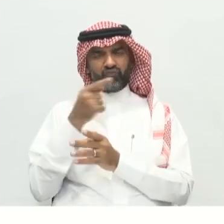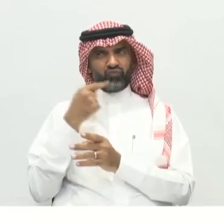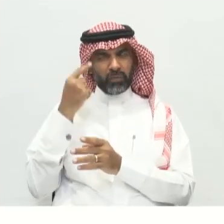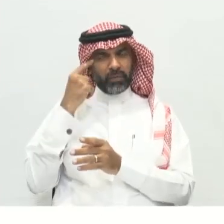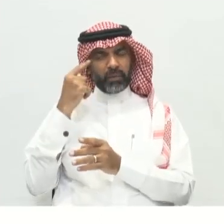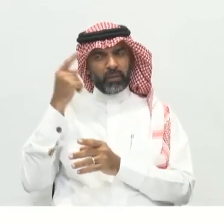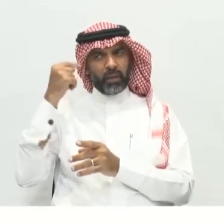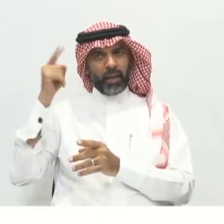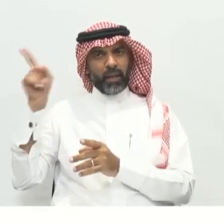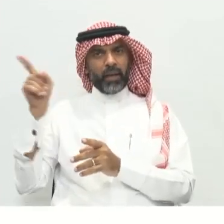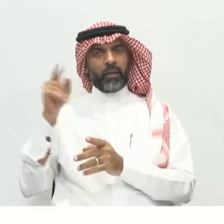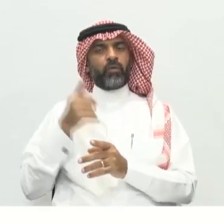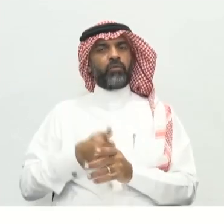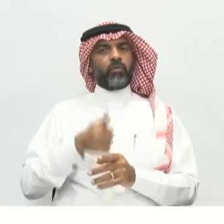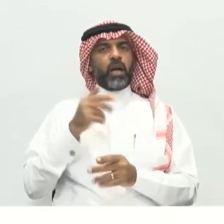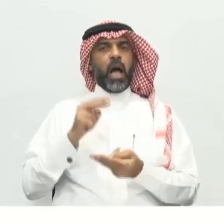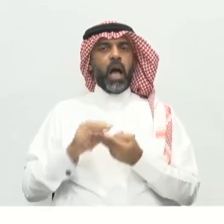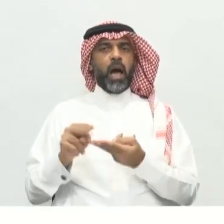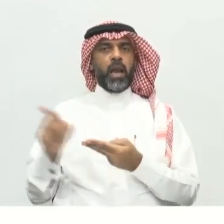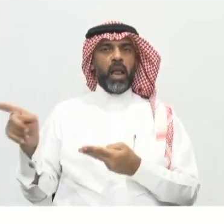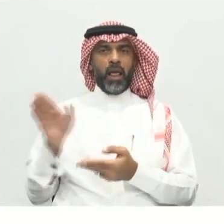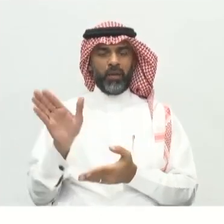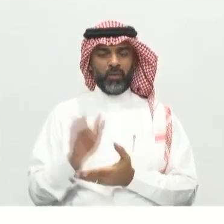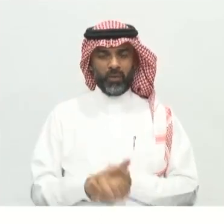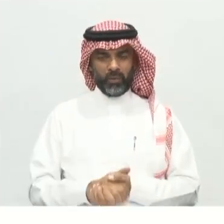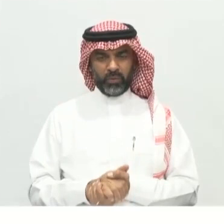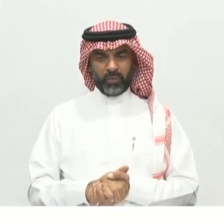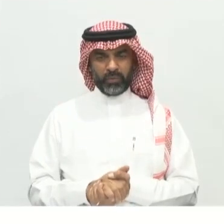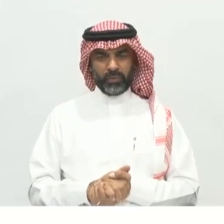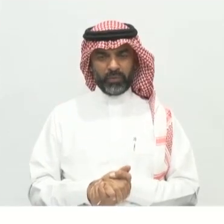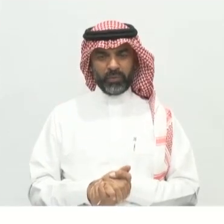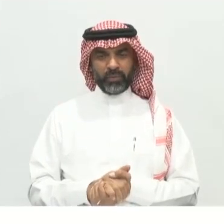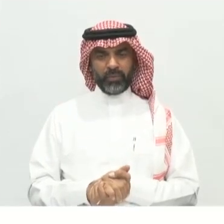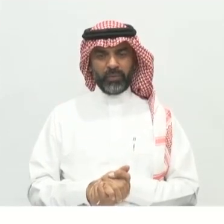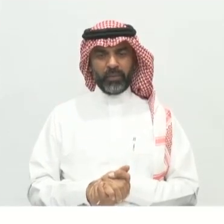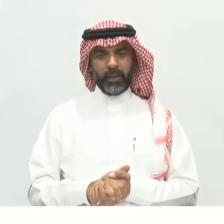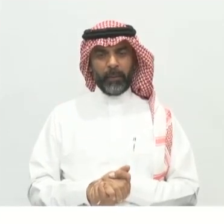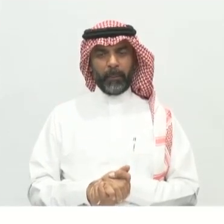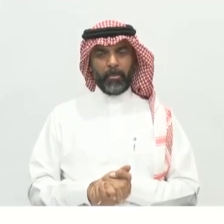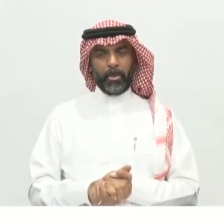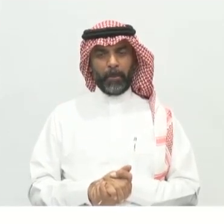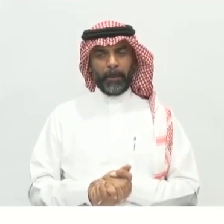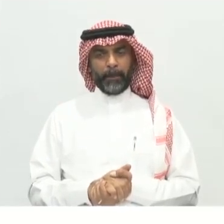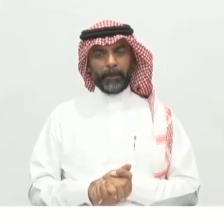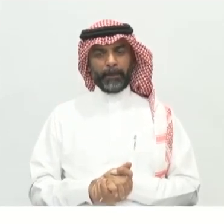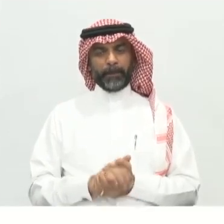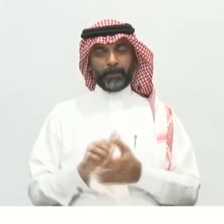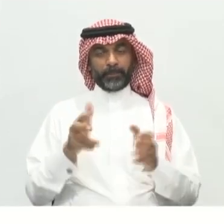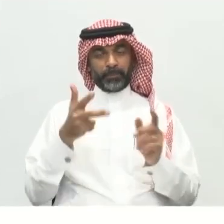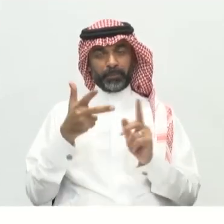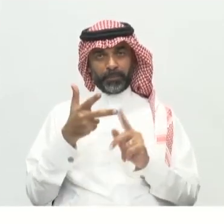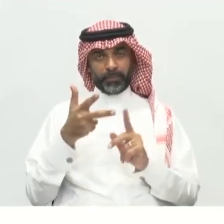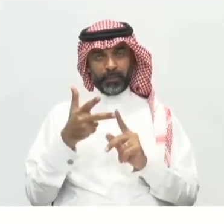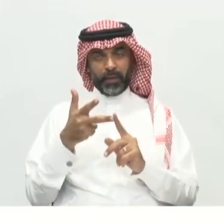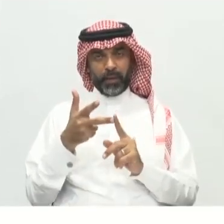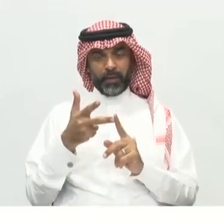اتمام حل هذه هذه الجزئيه ايضا هنا في السؤال او فقره الثالثه من